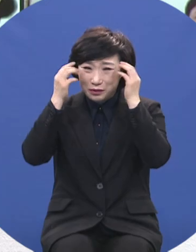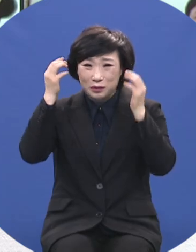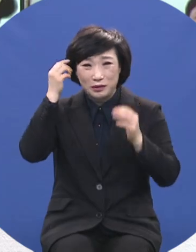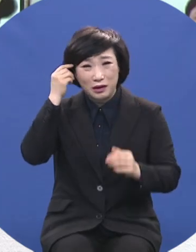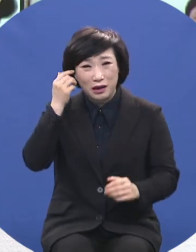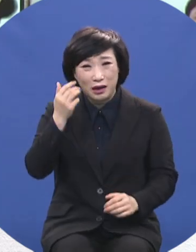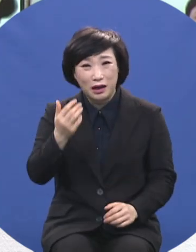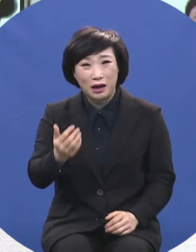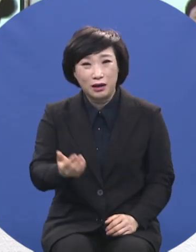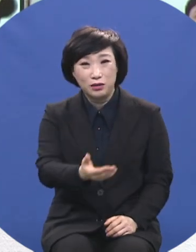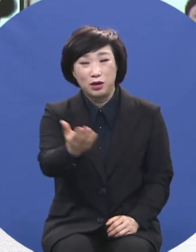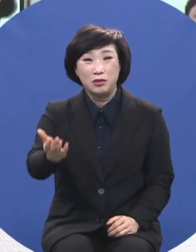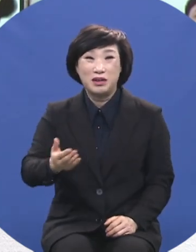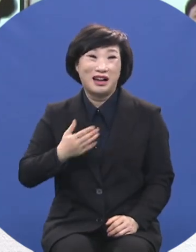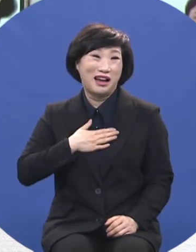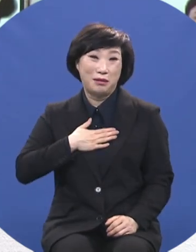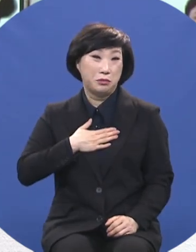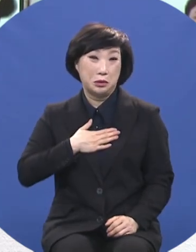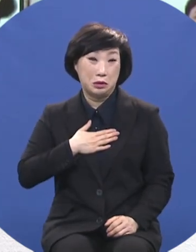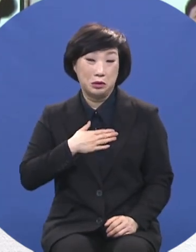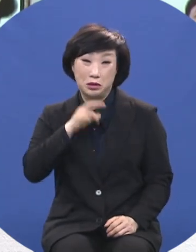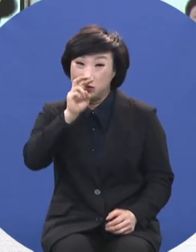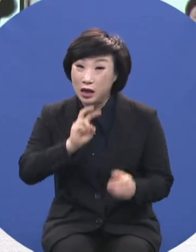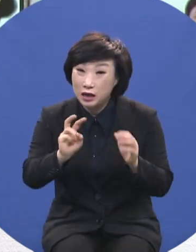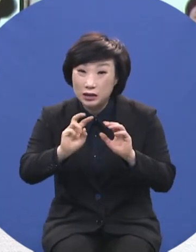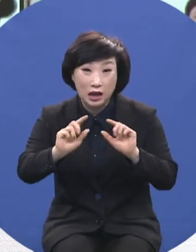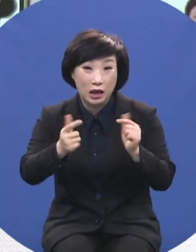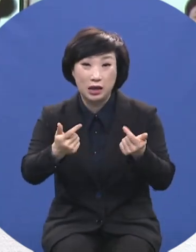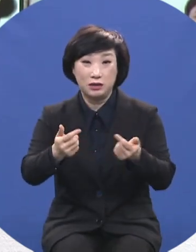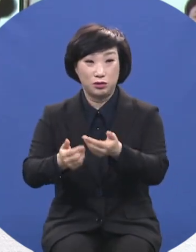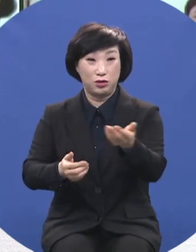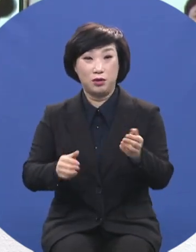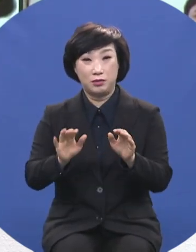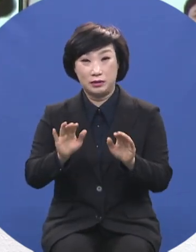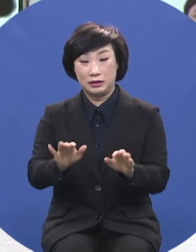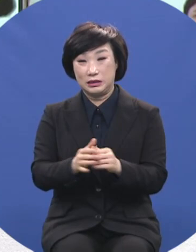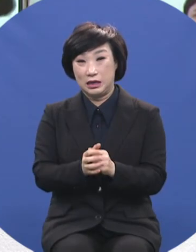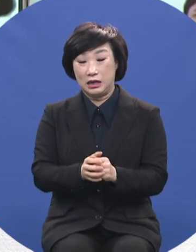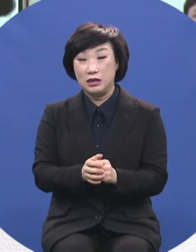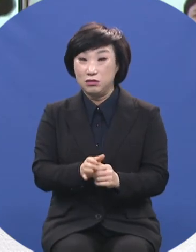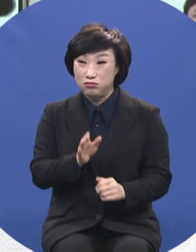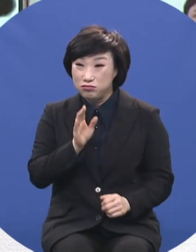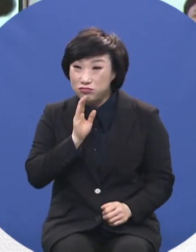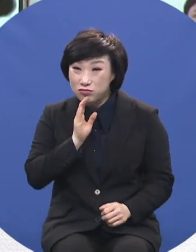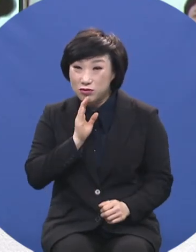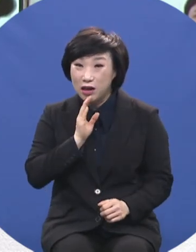고통스러운가. 감성적인 게 아니에요 이게. 이건 실제적이고